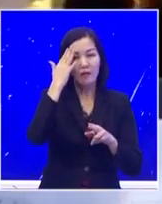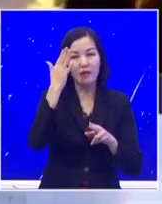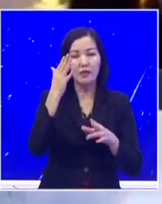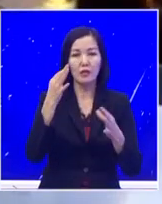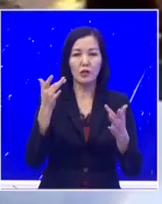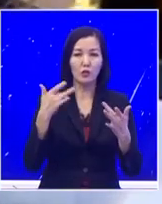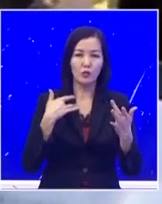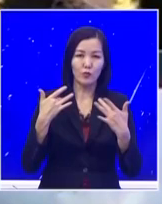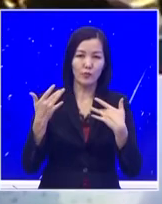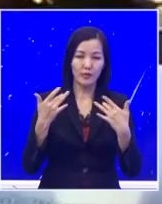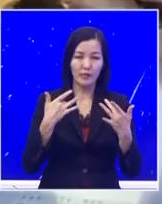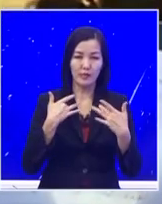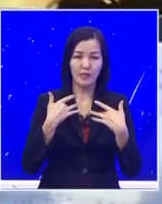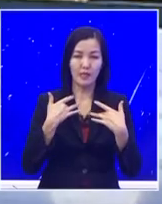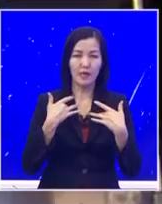қабылдадым.